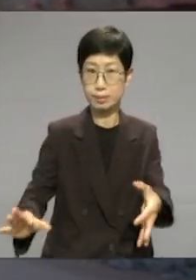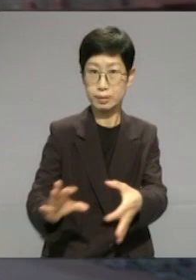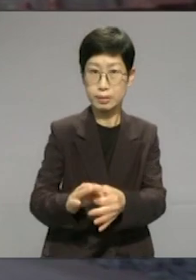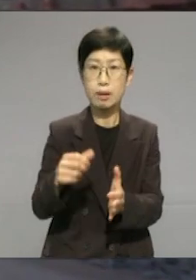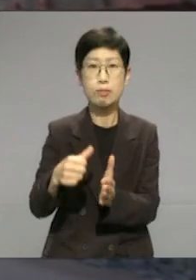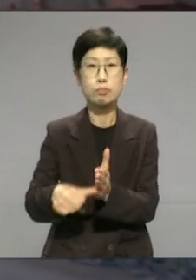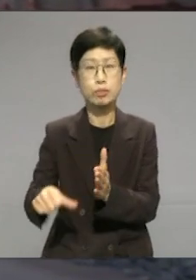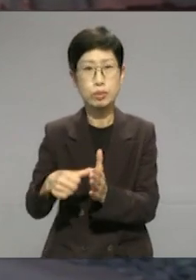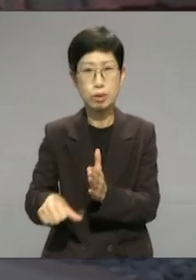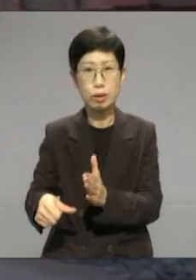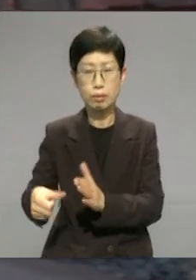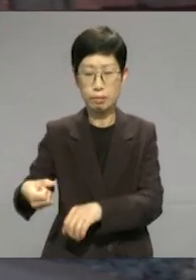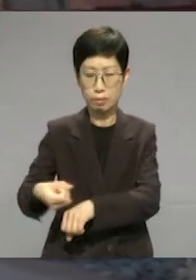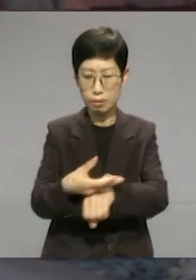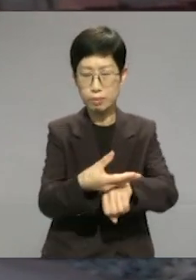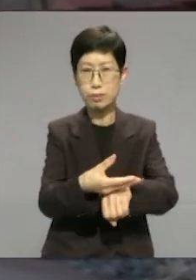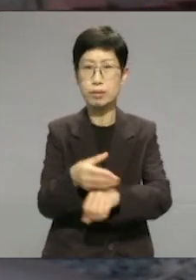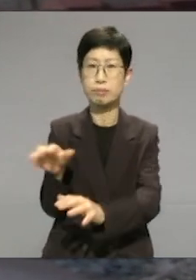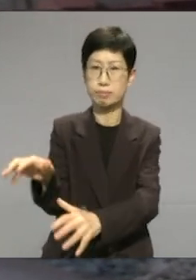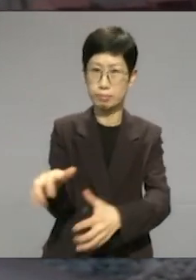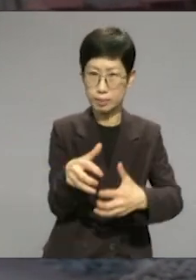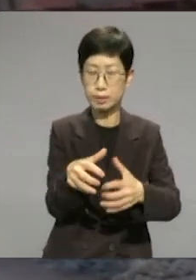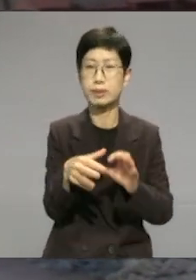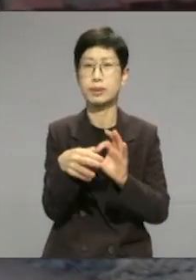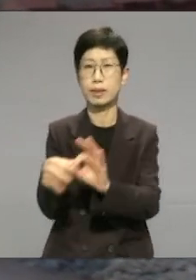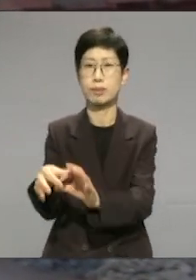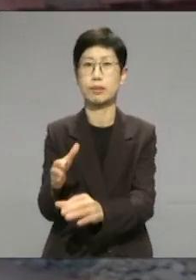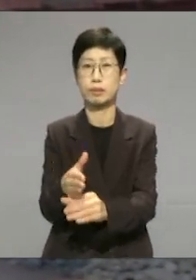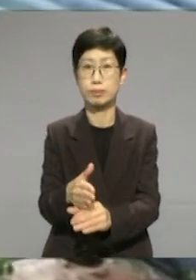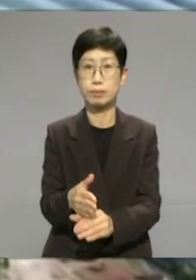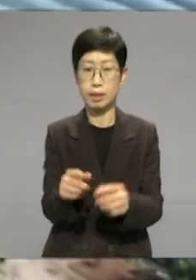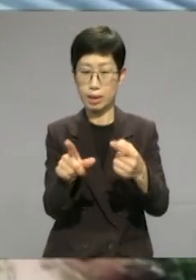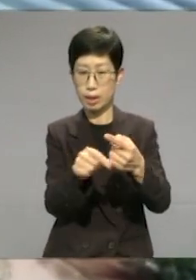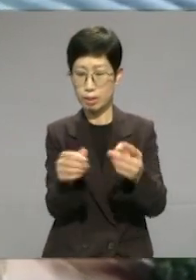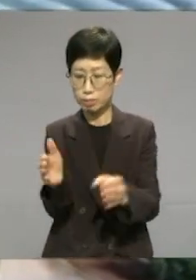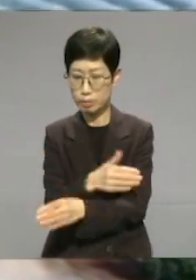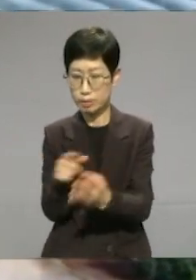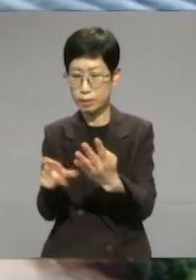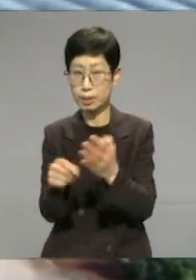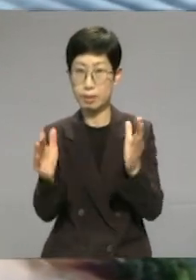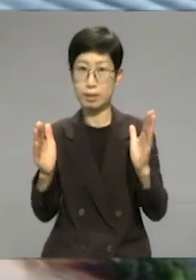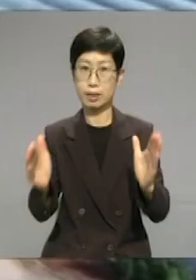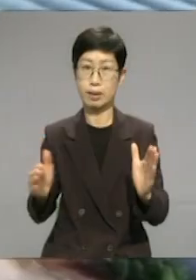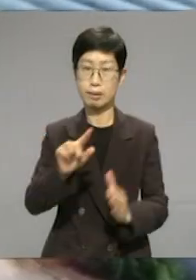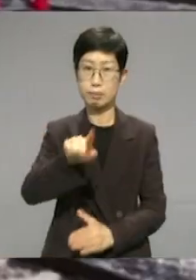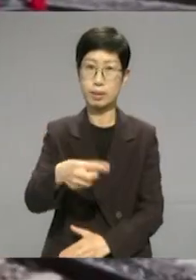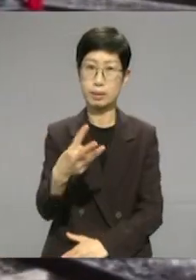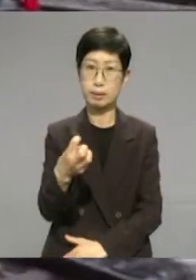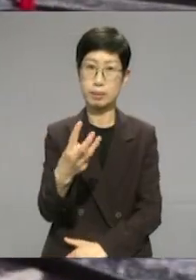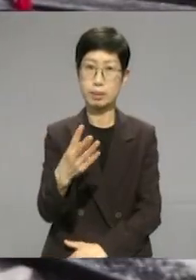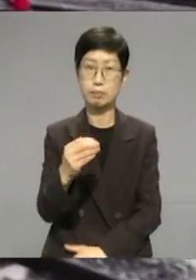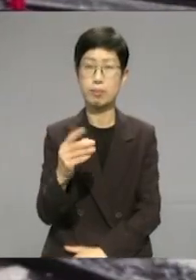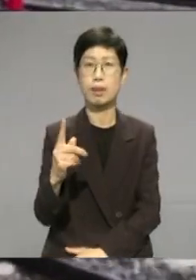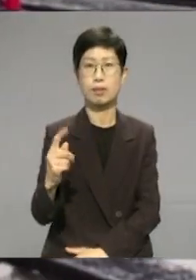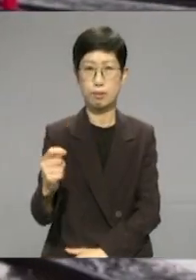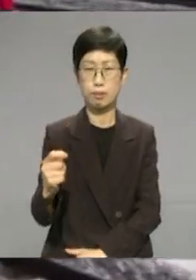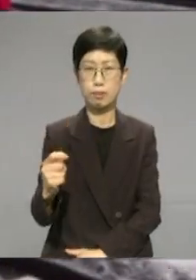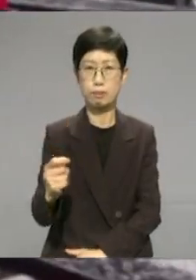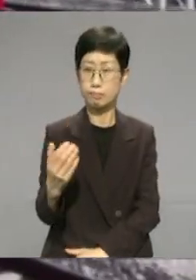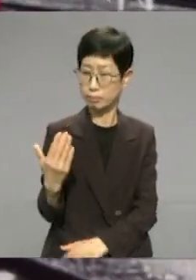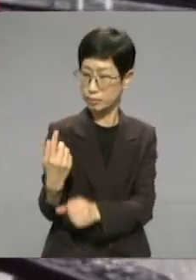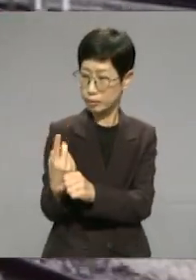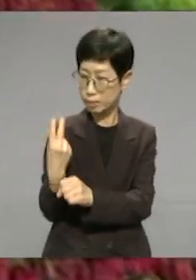상품을 수출입하고 있는데요. 올해 1월에서 4월까지 183만 톤의 화물을 운송해 전년 동기